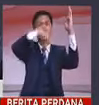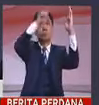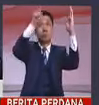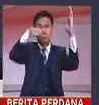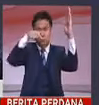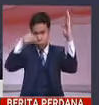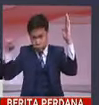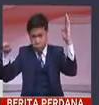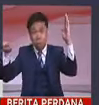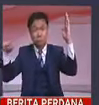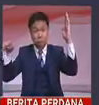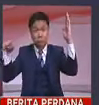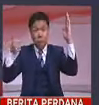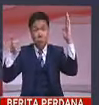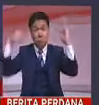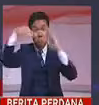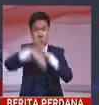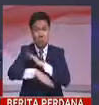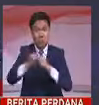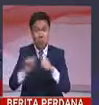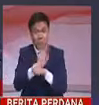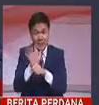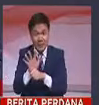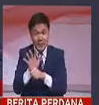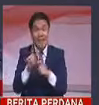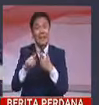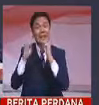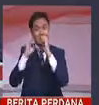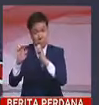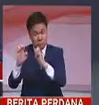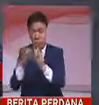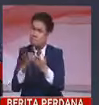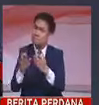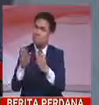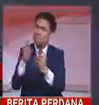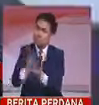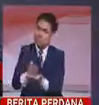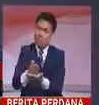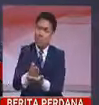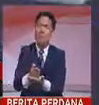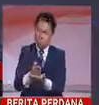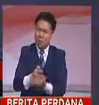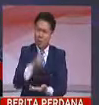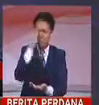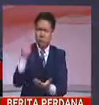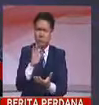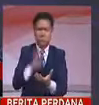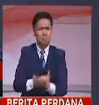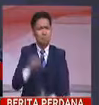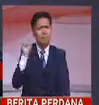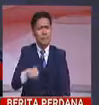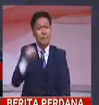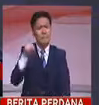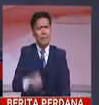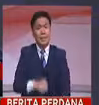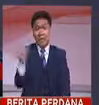pun menurun dan darurat ini ditamatkan, saya amat yakin bahawa